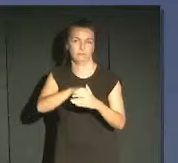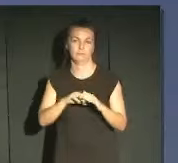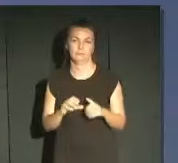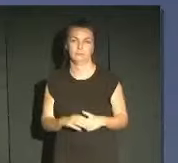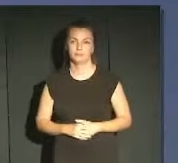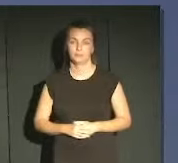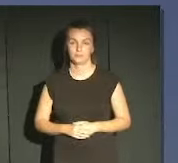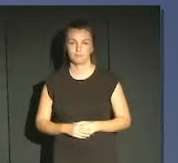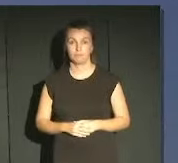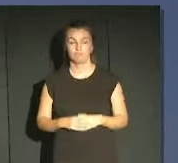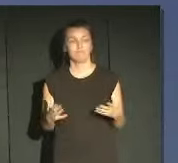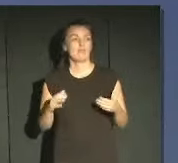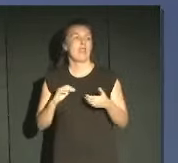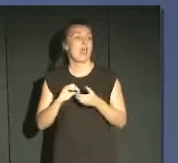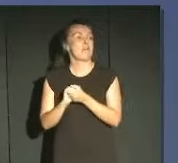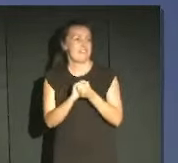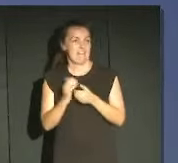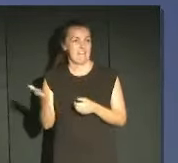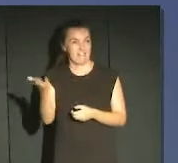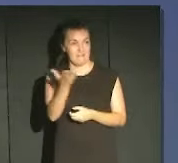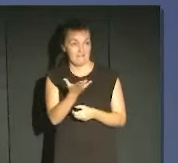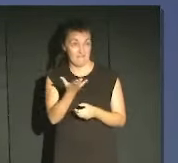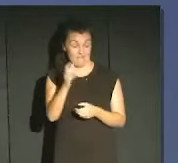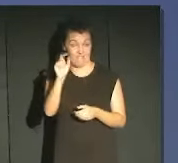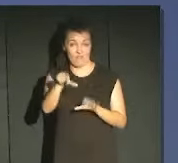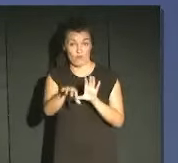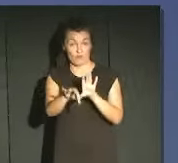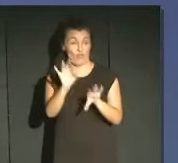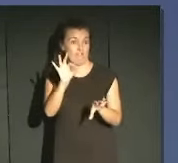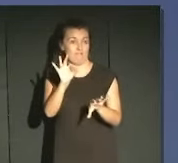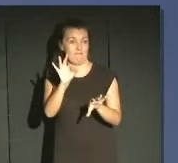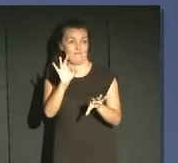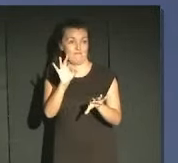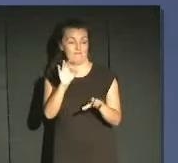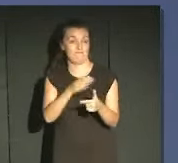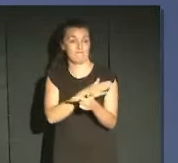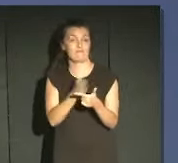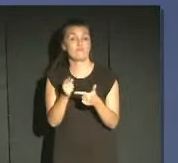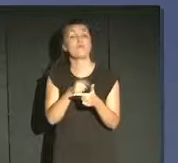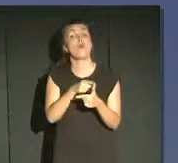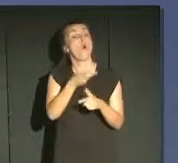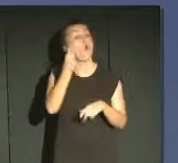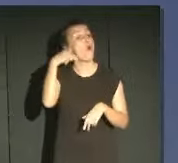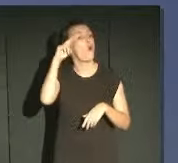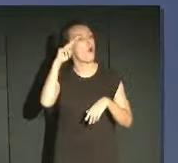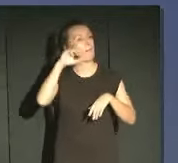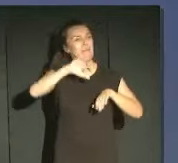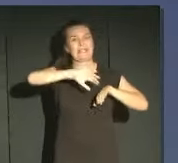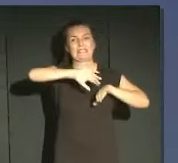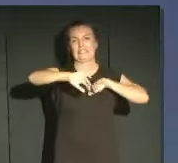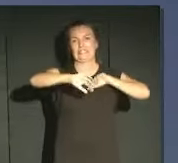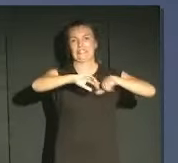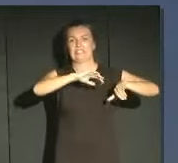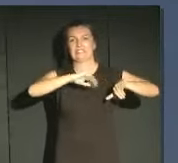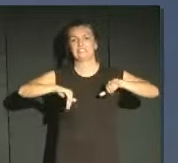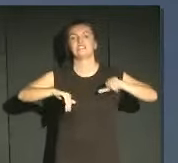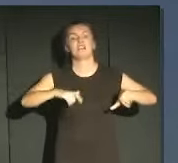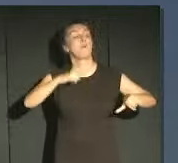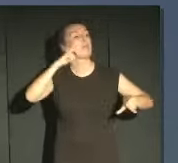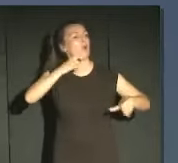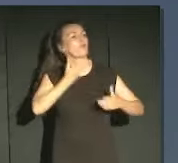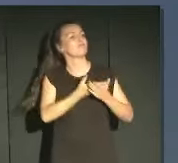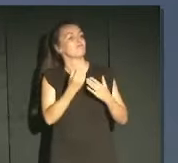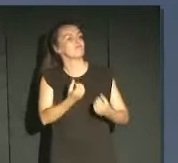cela cher amis il est venu le temps de choisir de choisir entre une Europe de la division de ce qu'on nous a proposé Macron